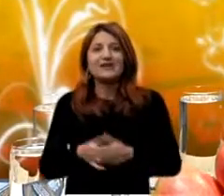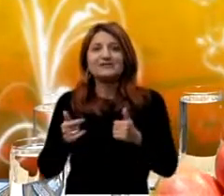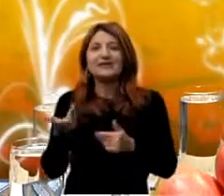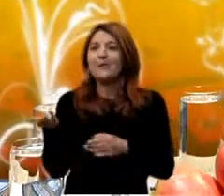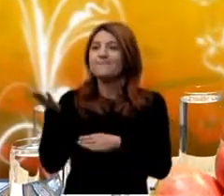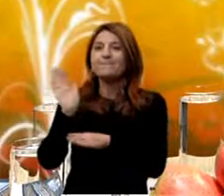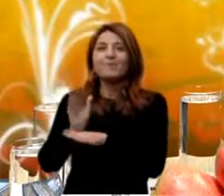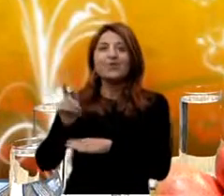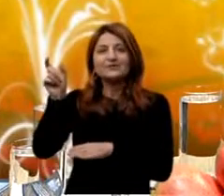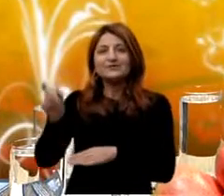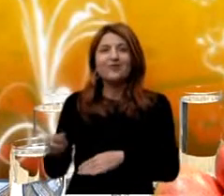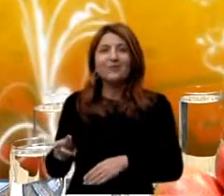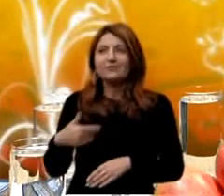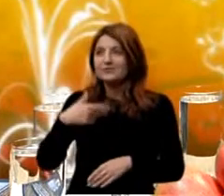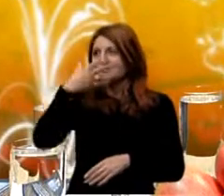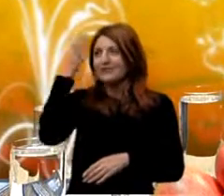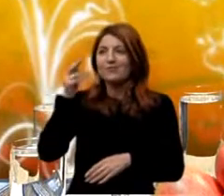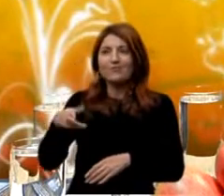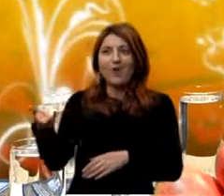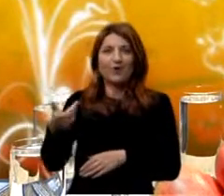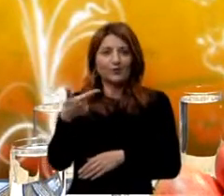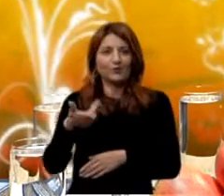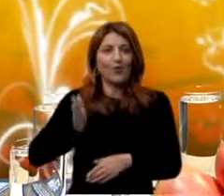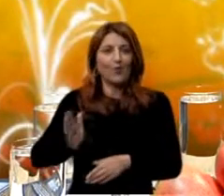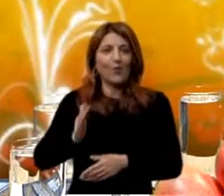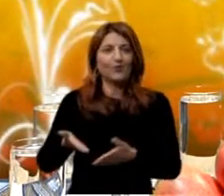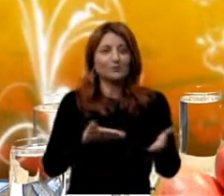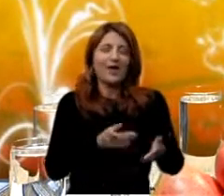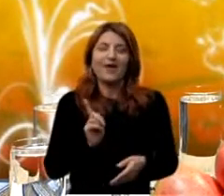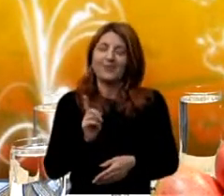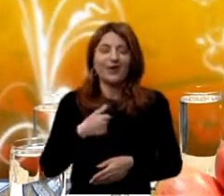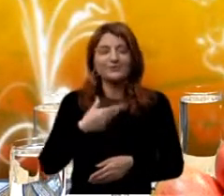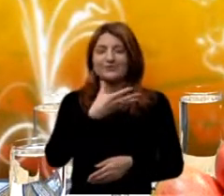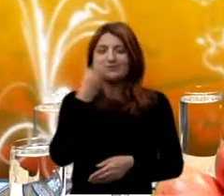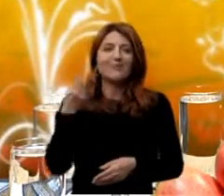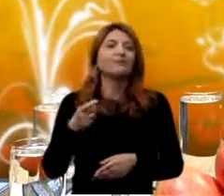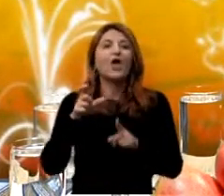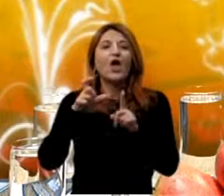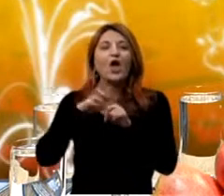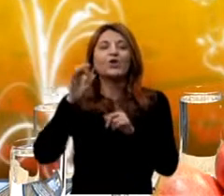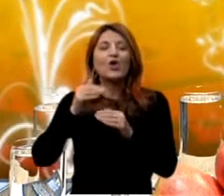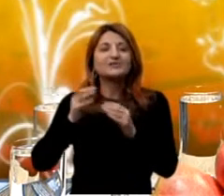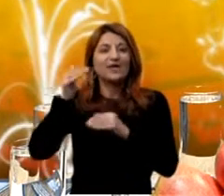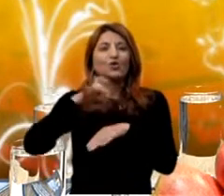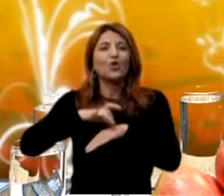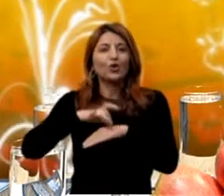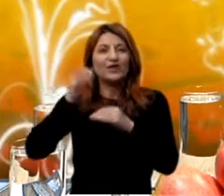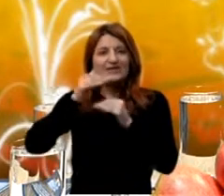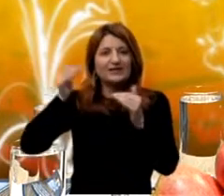bih zaboravila da imamo mi još jednu gošću, ali evo neću. Docentica, doktorica znanosti